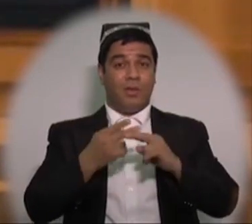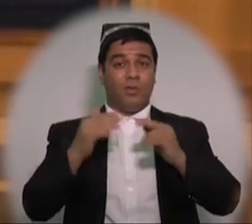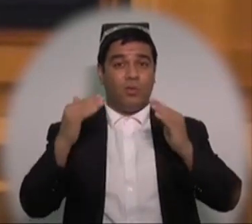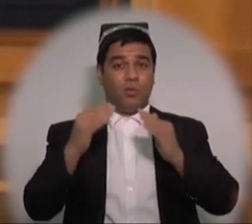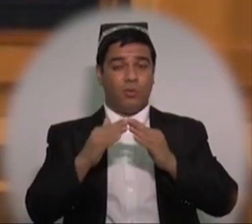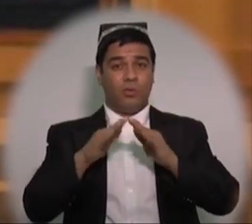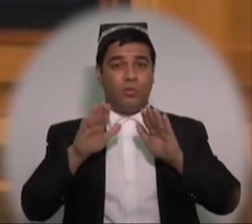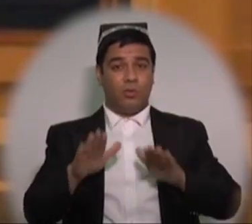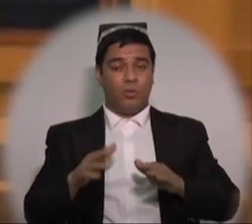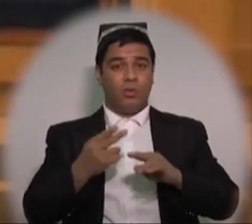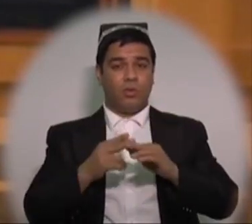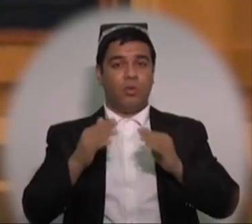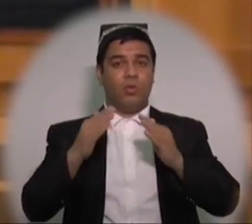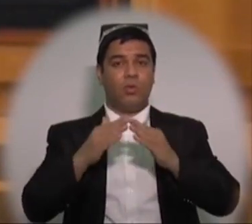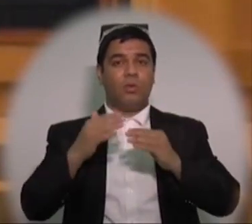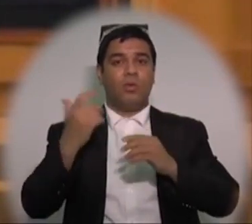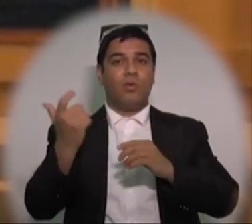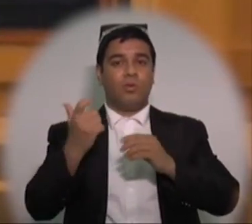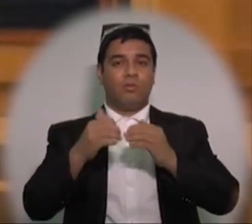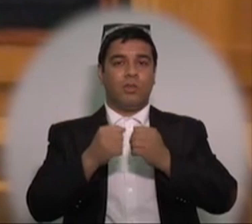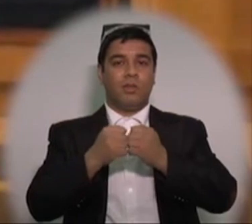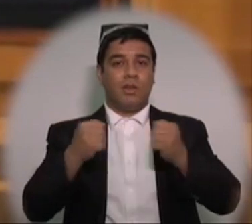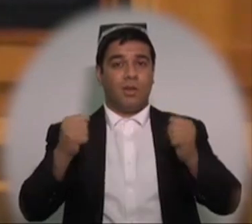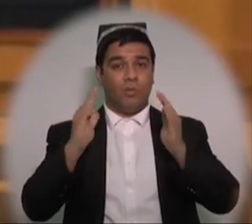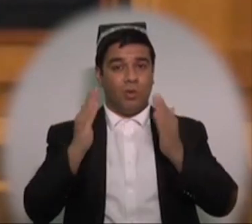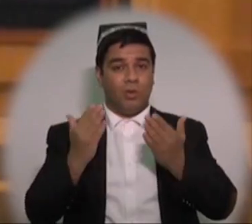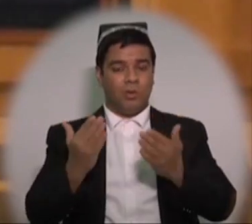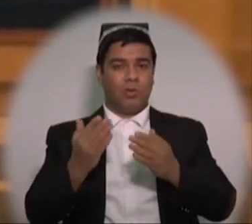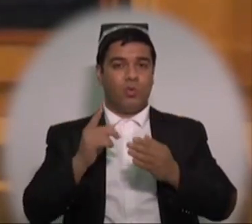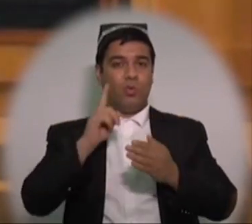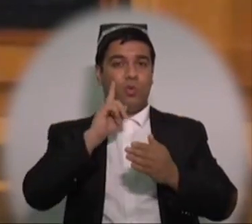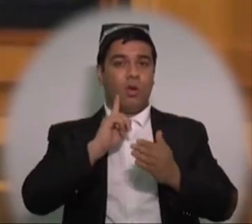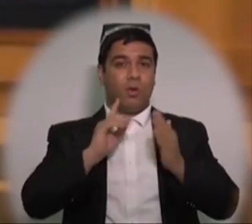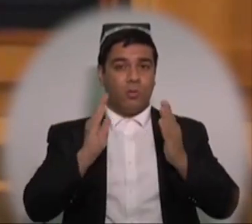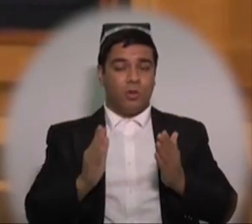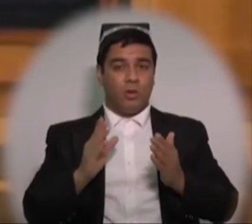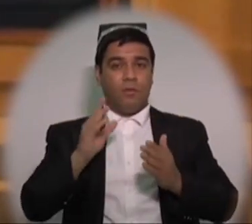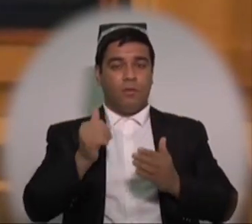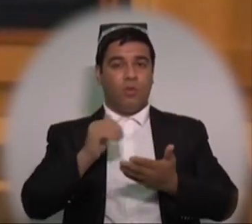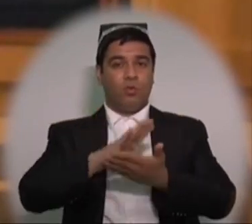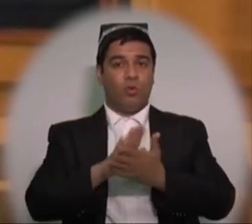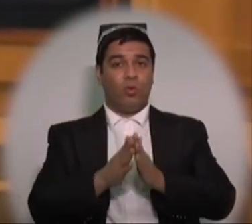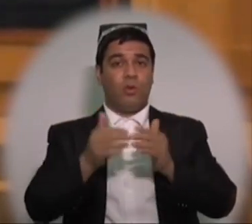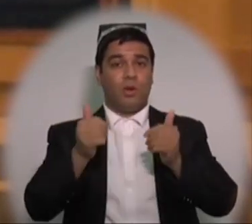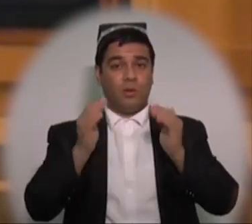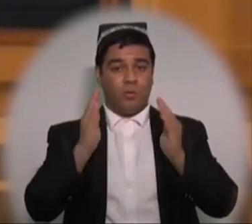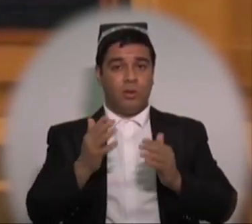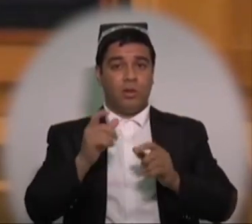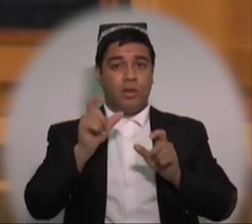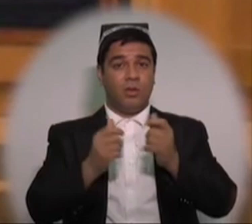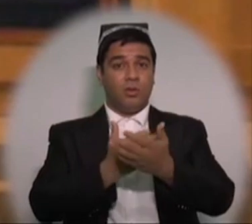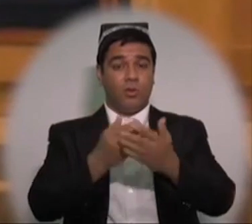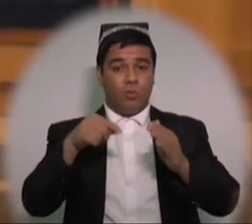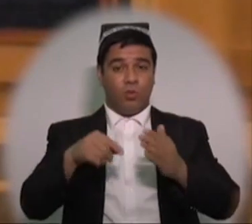shu maskanni turar joy, hovli haramni keng bo'lishi, qulay bo'lishi yaxshi bo'lishi